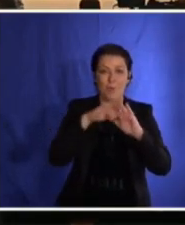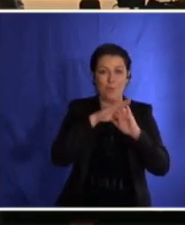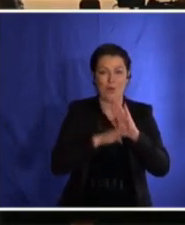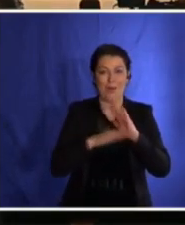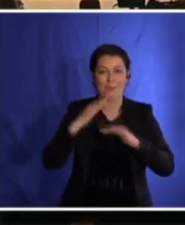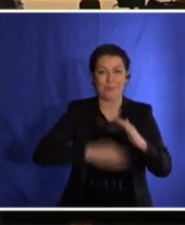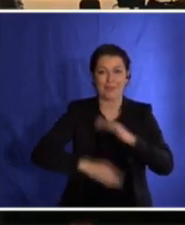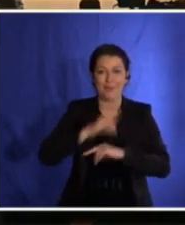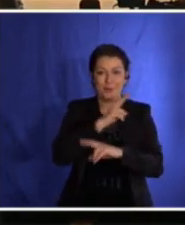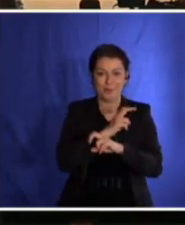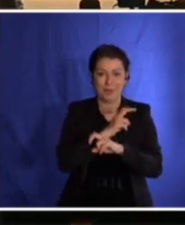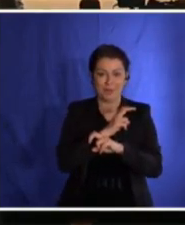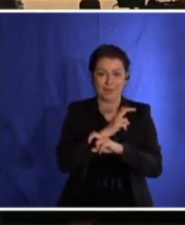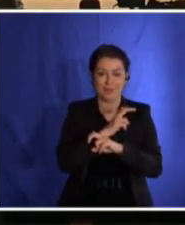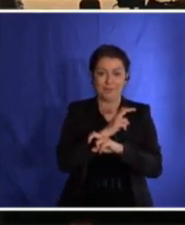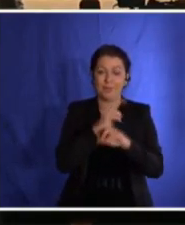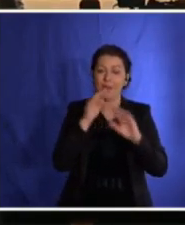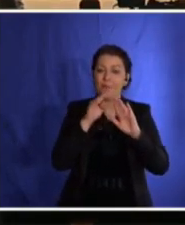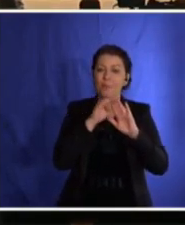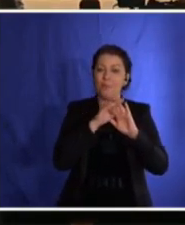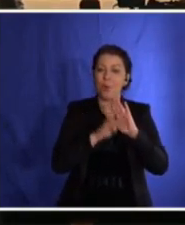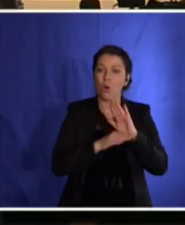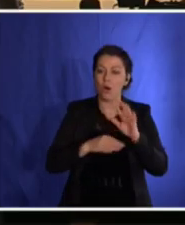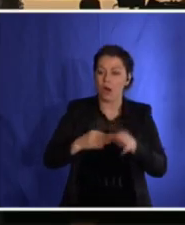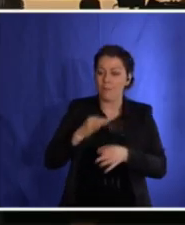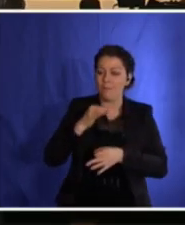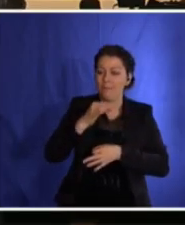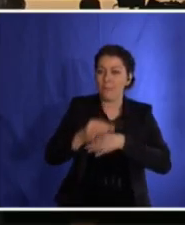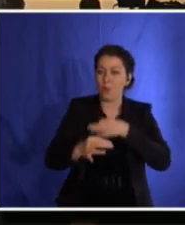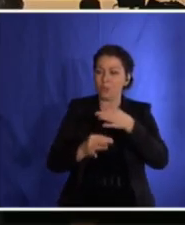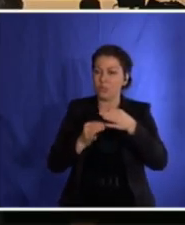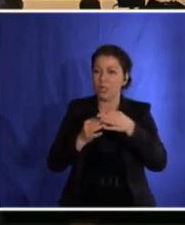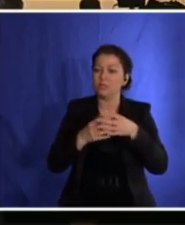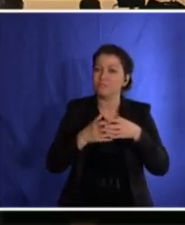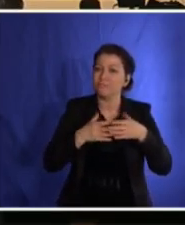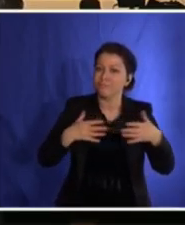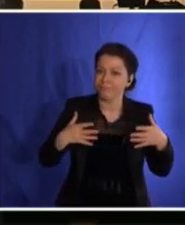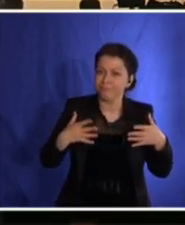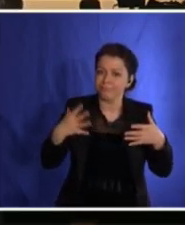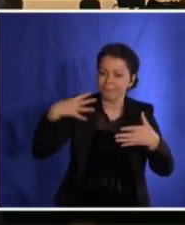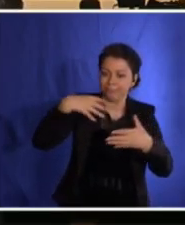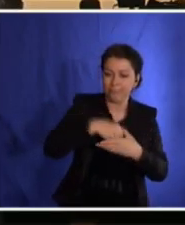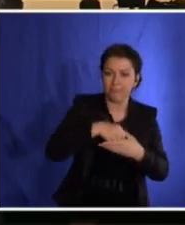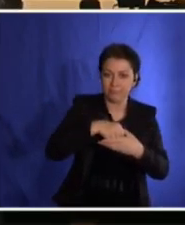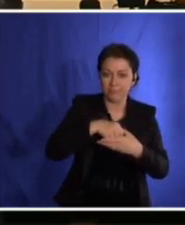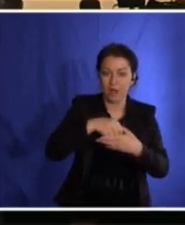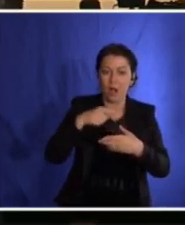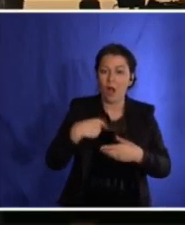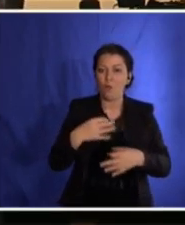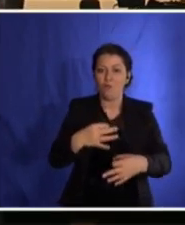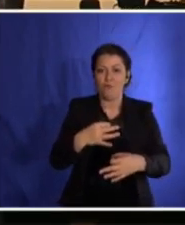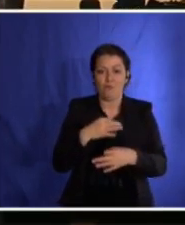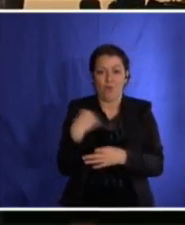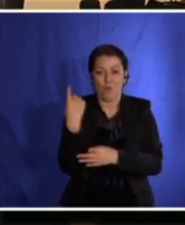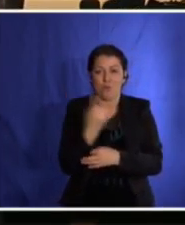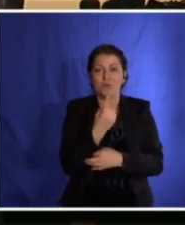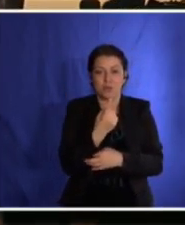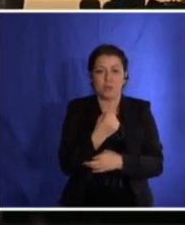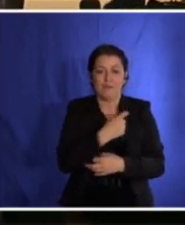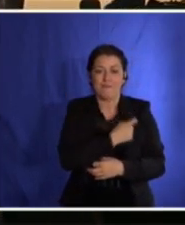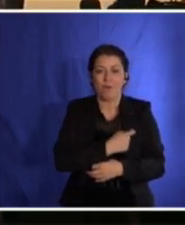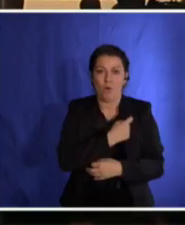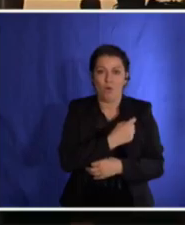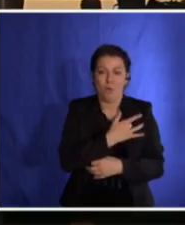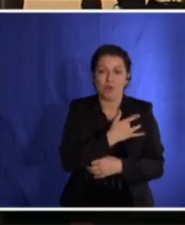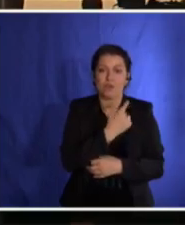einem umfangreichen Programmprozess, zu einem vollen Programm für unsere Volkspartei, für unsere